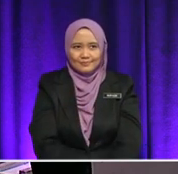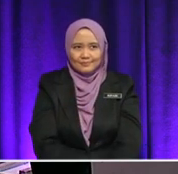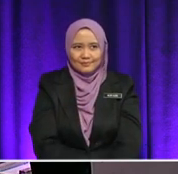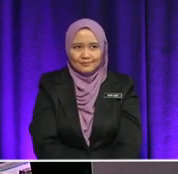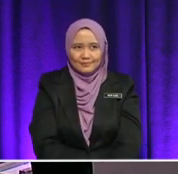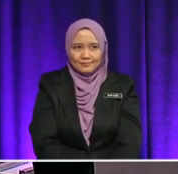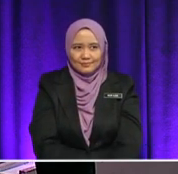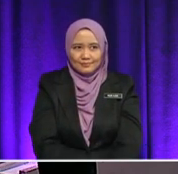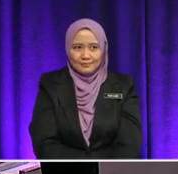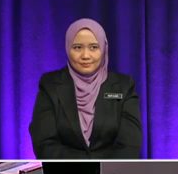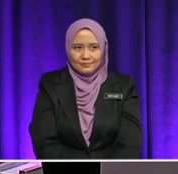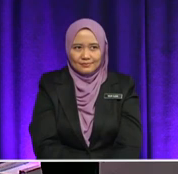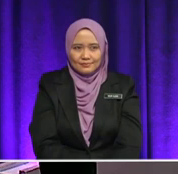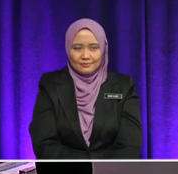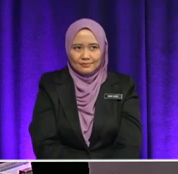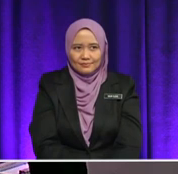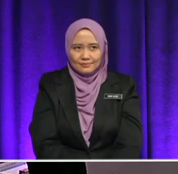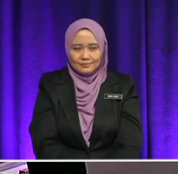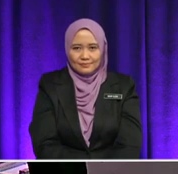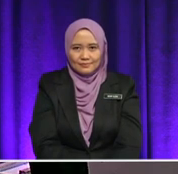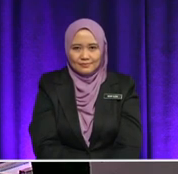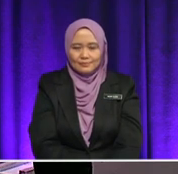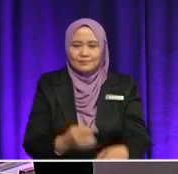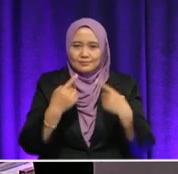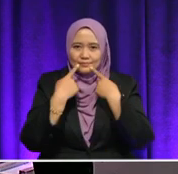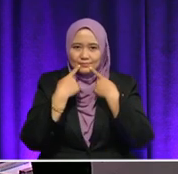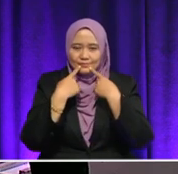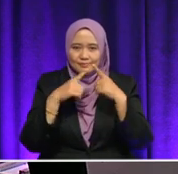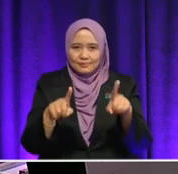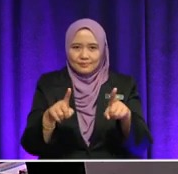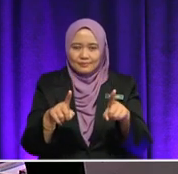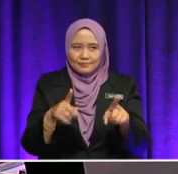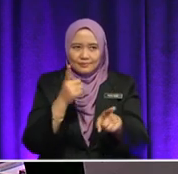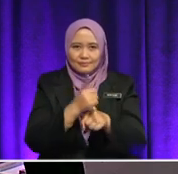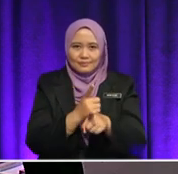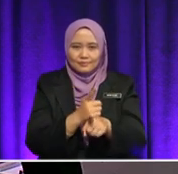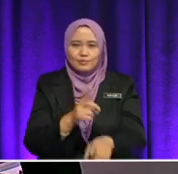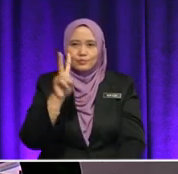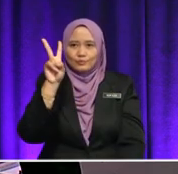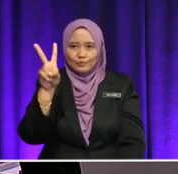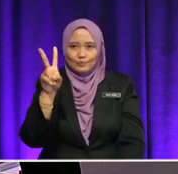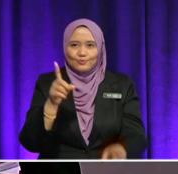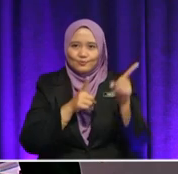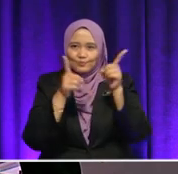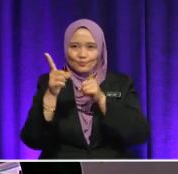ya jawaban betul berpantun lagi kita bagi dua